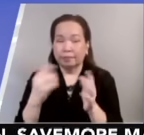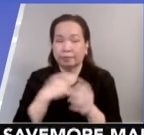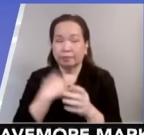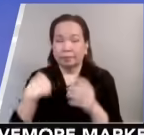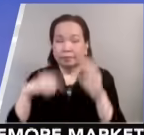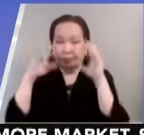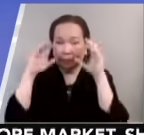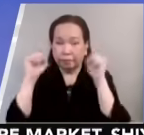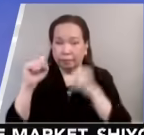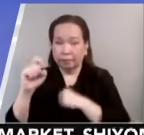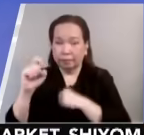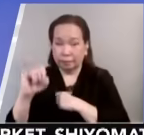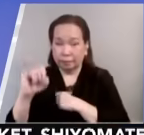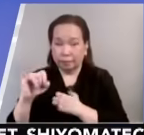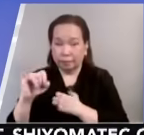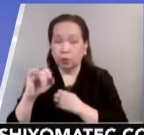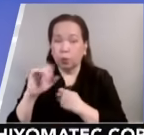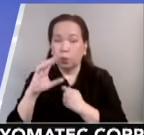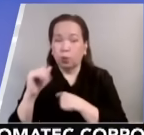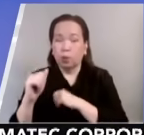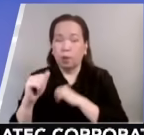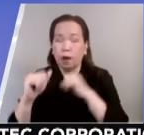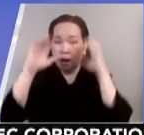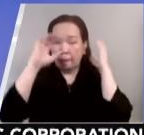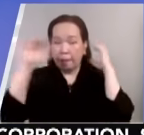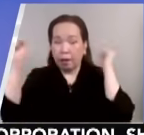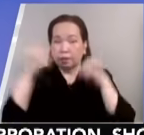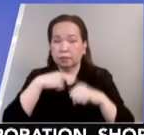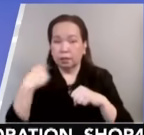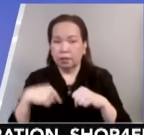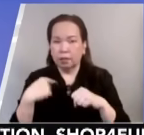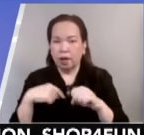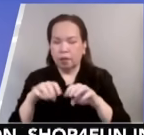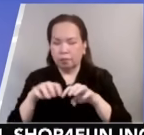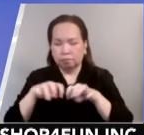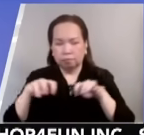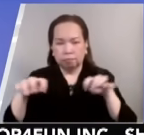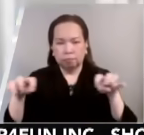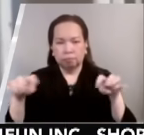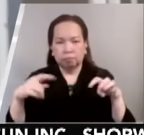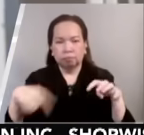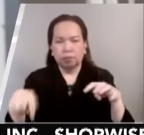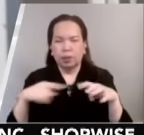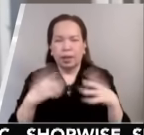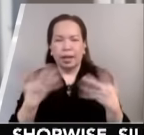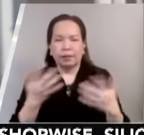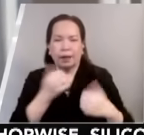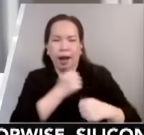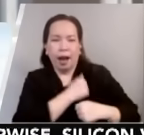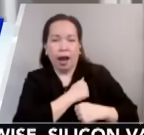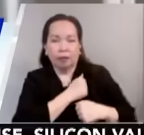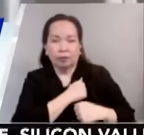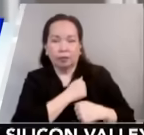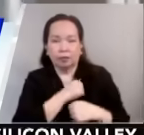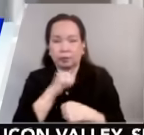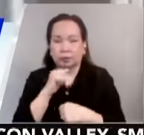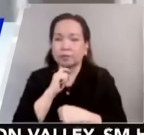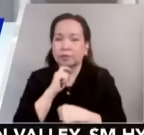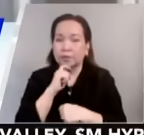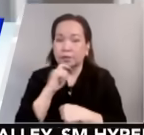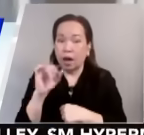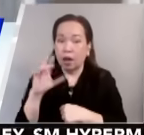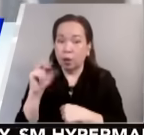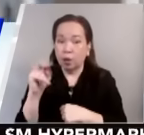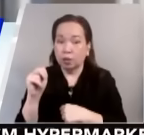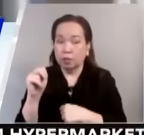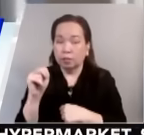ambassador ng China na bumuo ng isang tinaguang diplomatic iron army ito raw ay para mas sulong pa